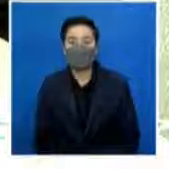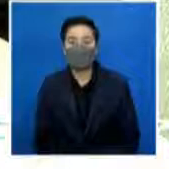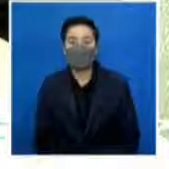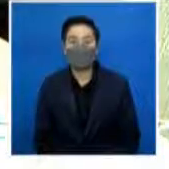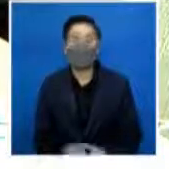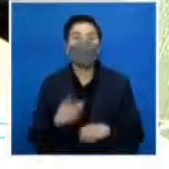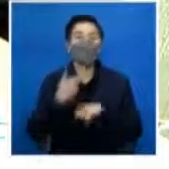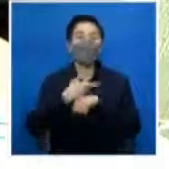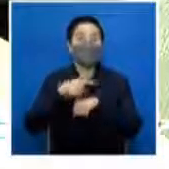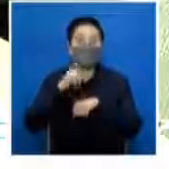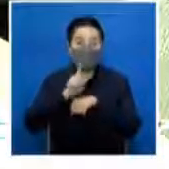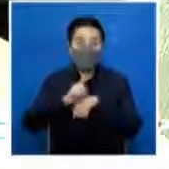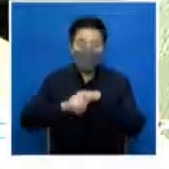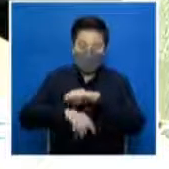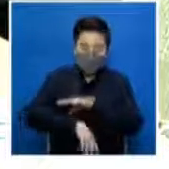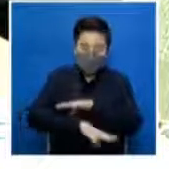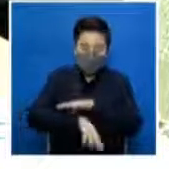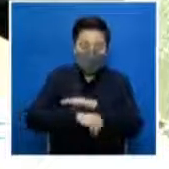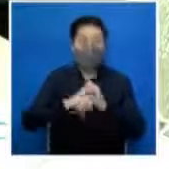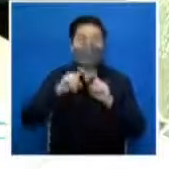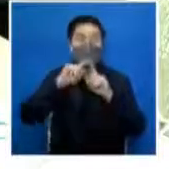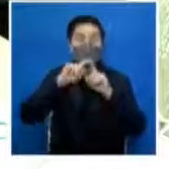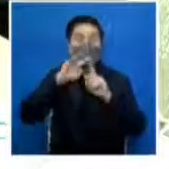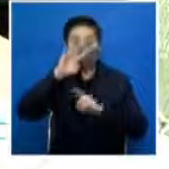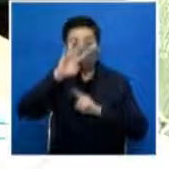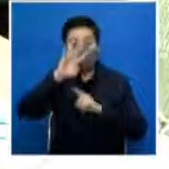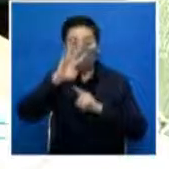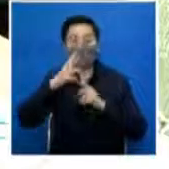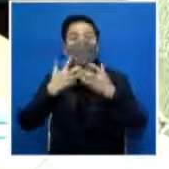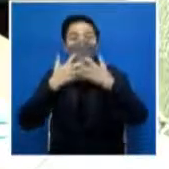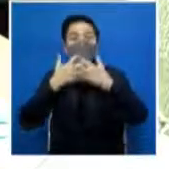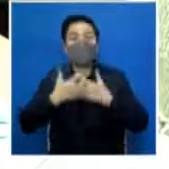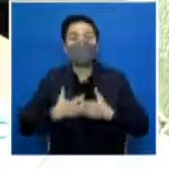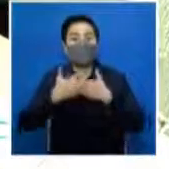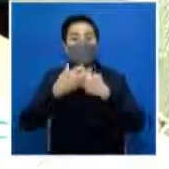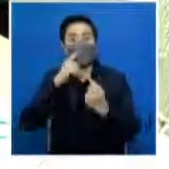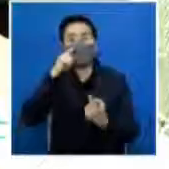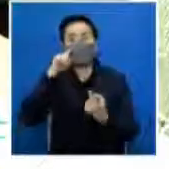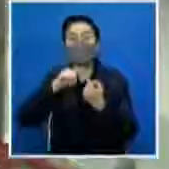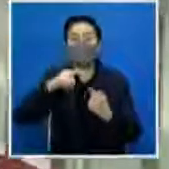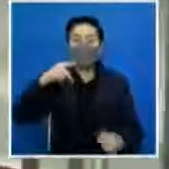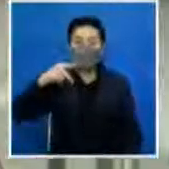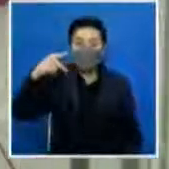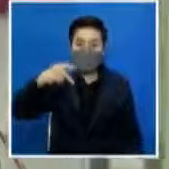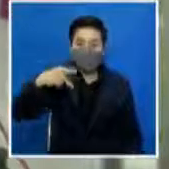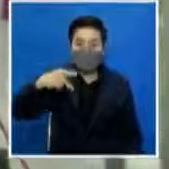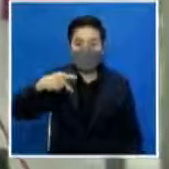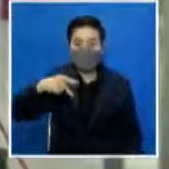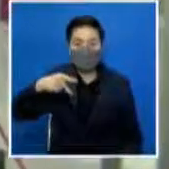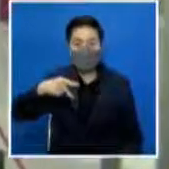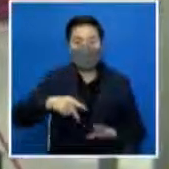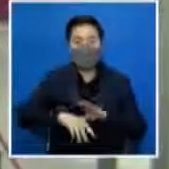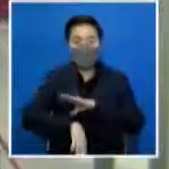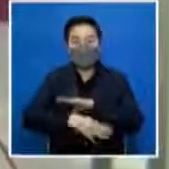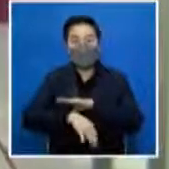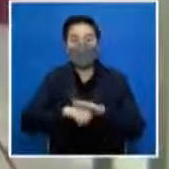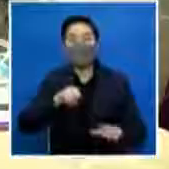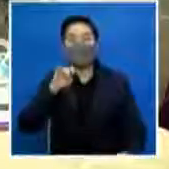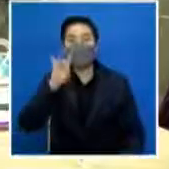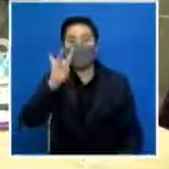ประธานกรรมการสุ่มจับลูกบอลลูกที่4ใช้กับเครื่องออกรางวัลหลักพันหมายเลข